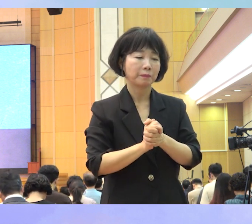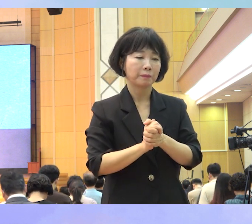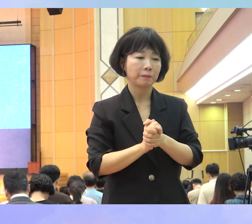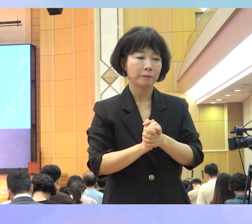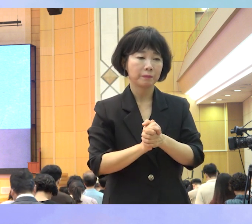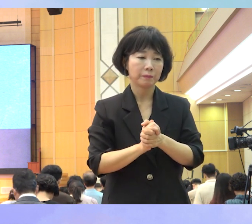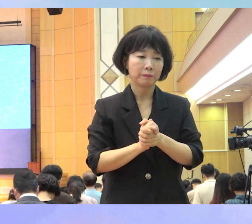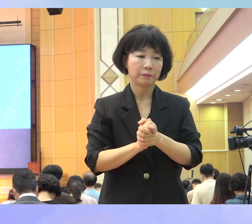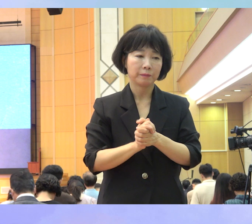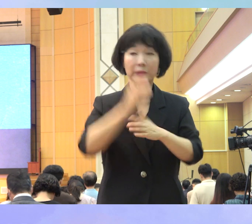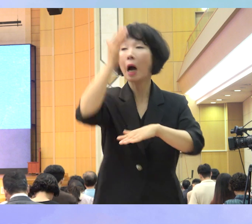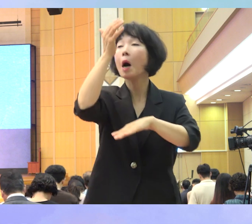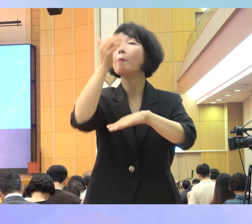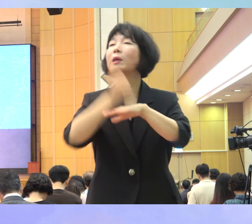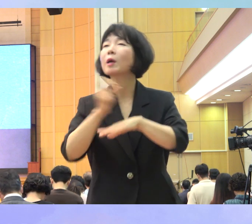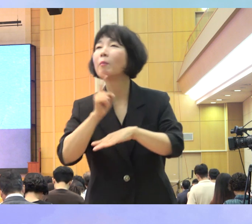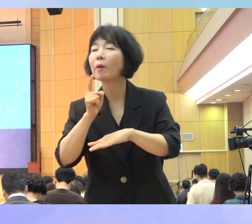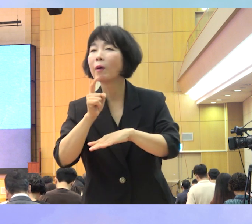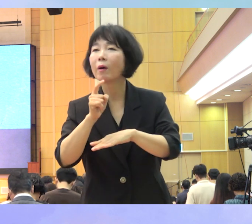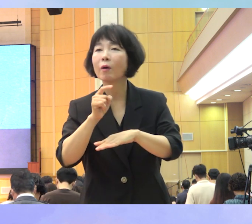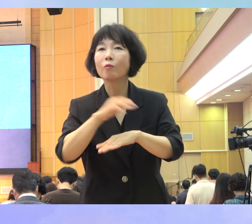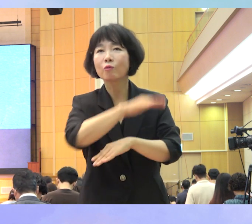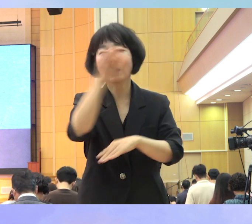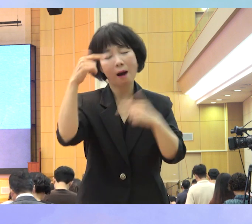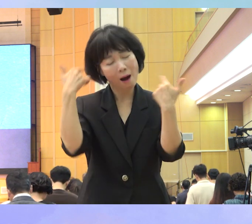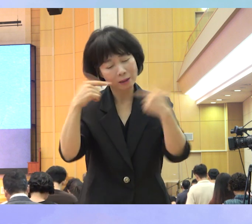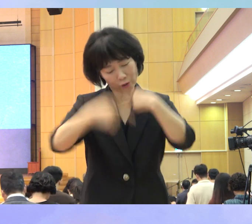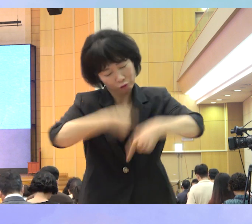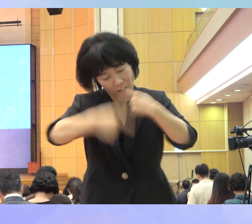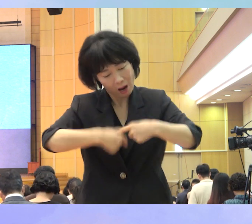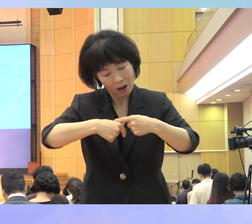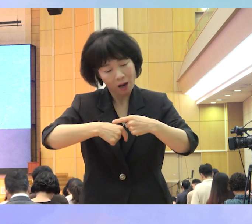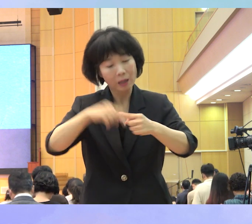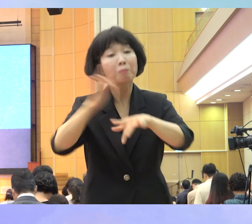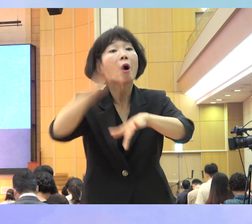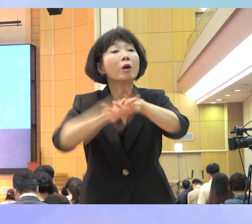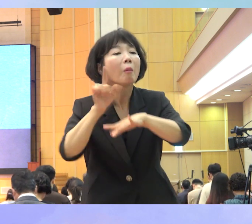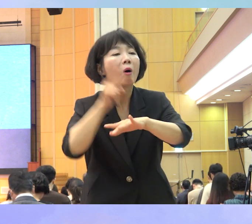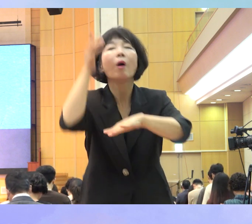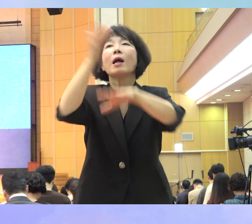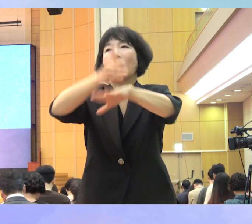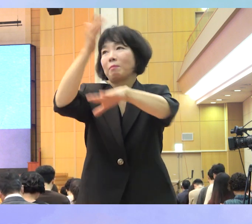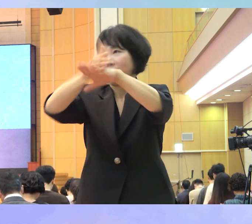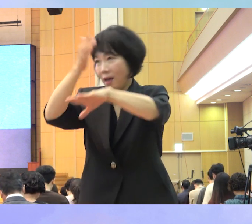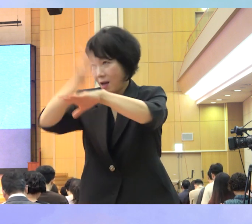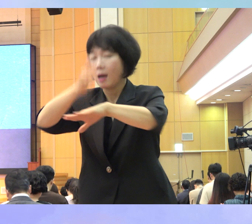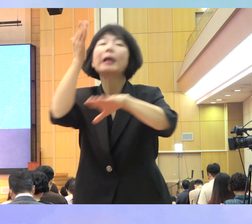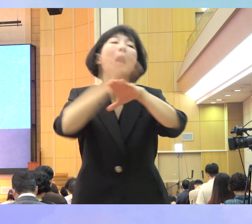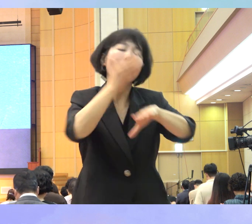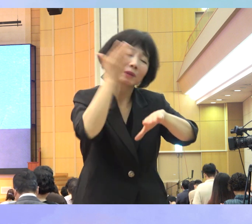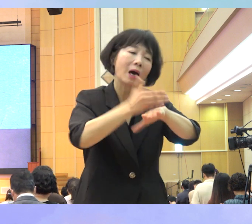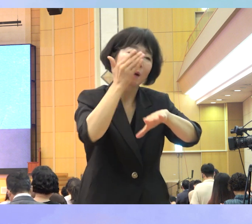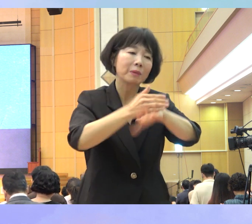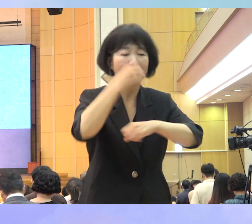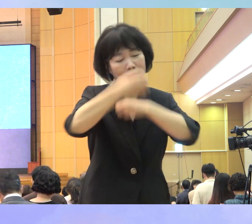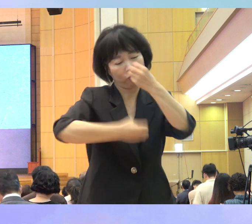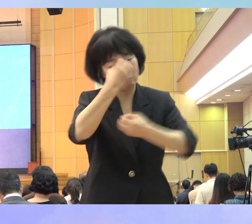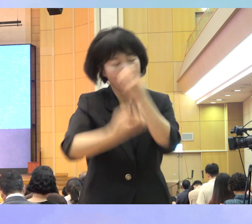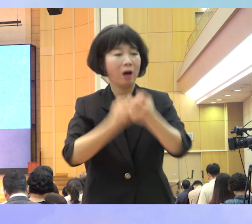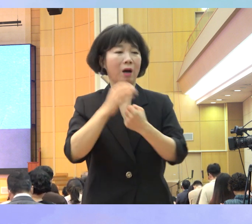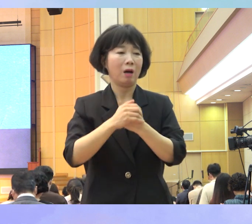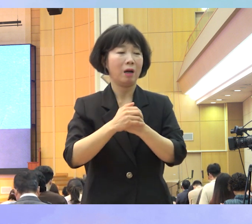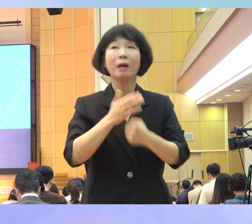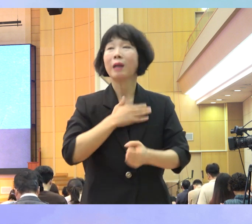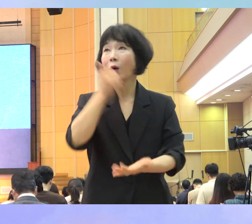그리고 마지막은 뭐였습니까? 감사의 말을 하는 겁니다. 주님 감사합니다. 나를